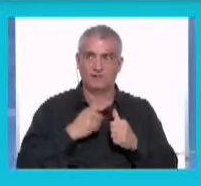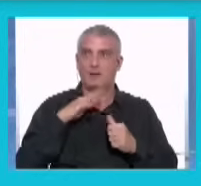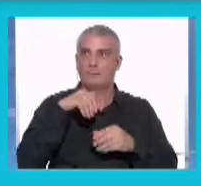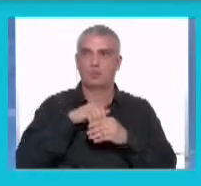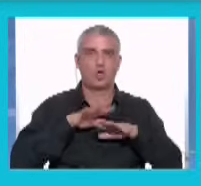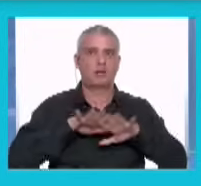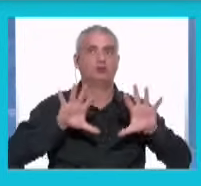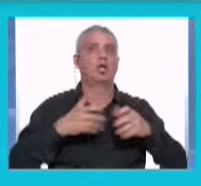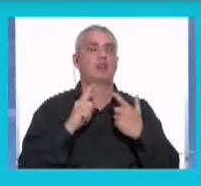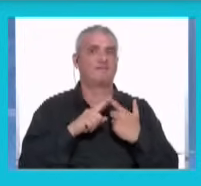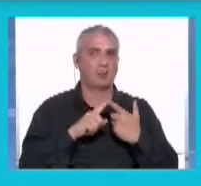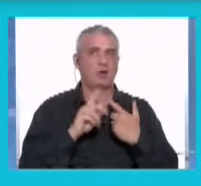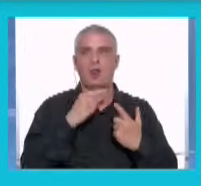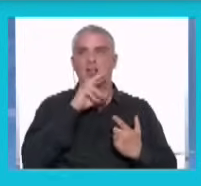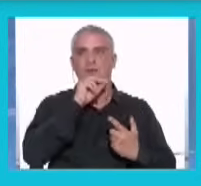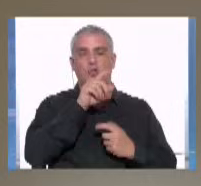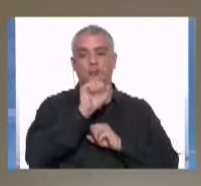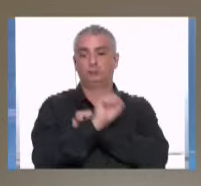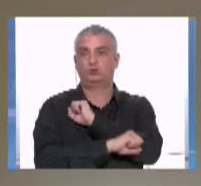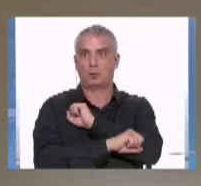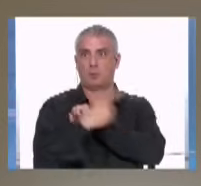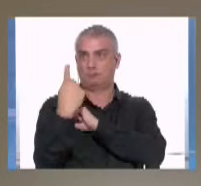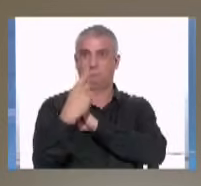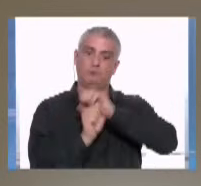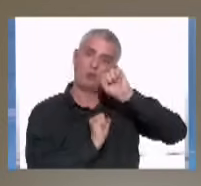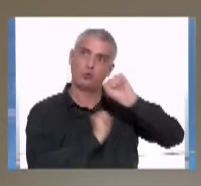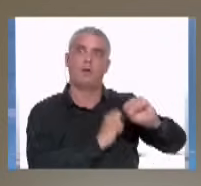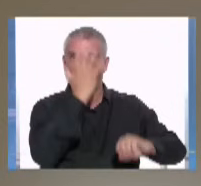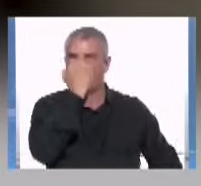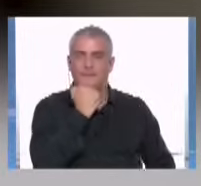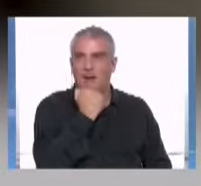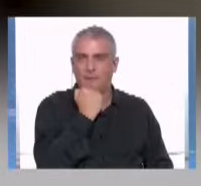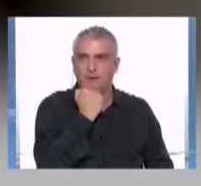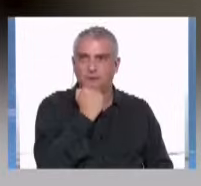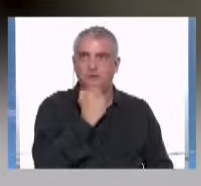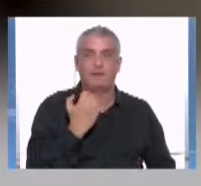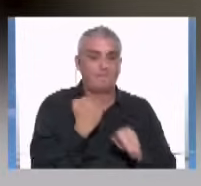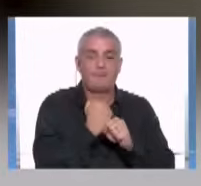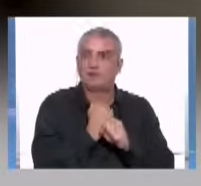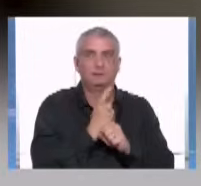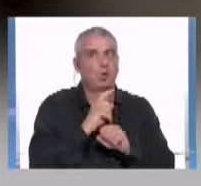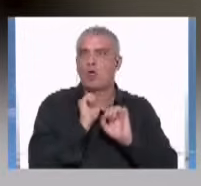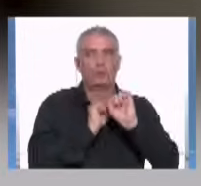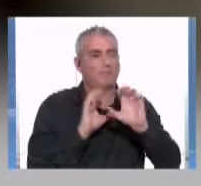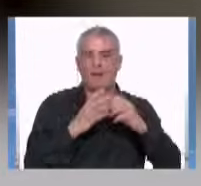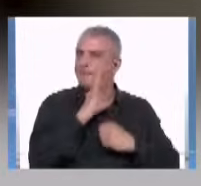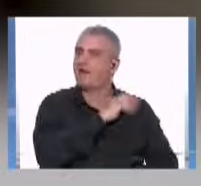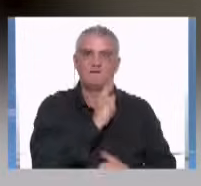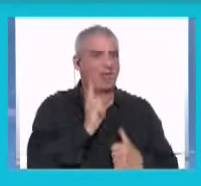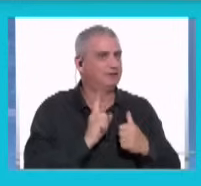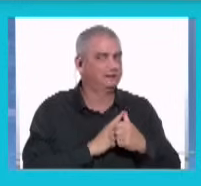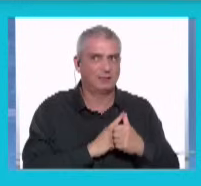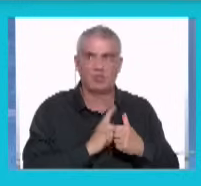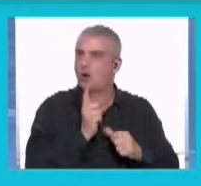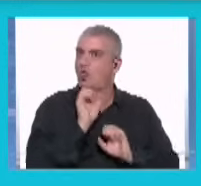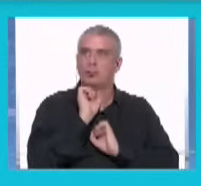מתוך רשתות חברתיות, על התבטאויות של סטודנטים, תומכים בחמאס ובמעשים, לא תומכים בעם הפלסטיני,